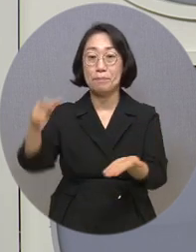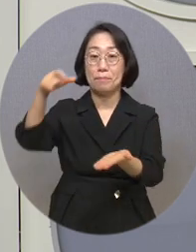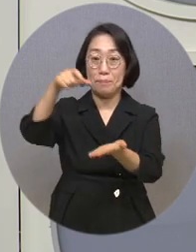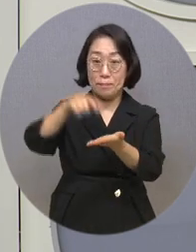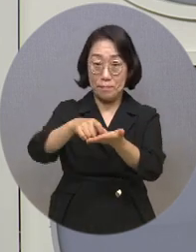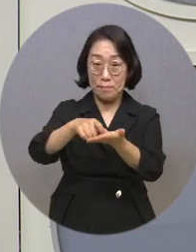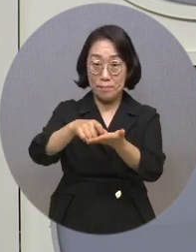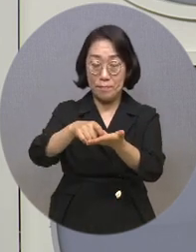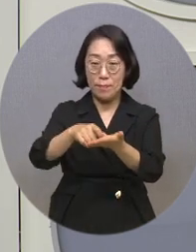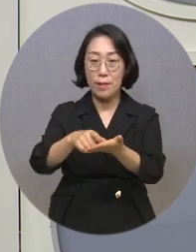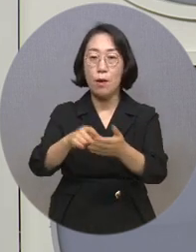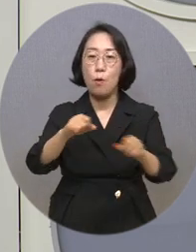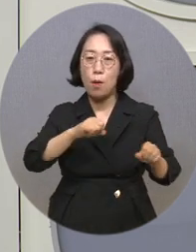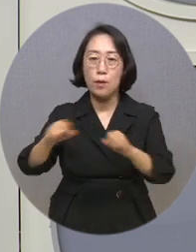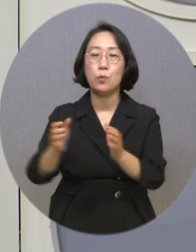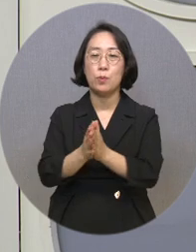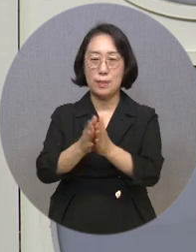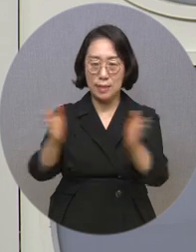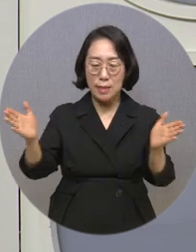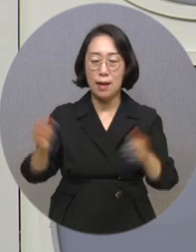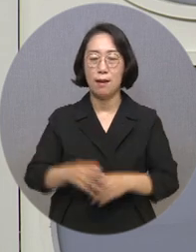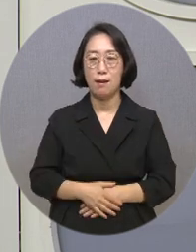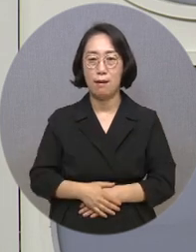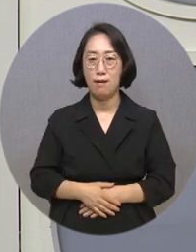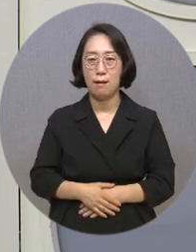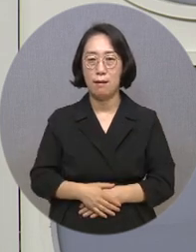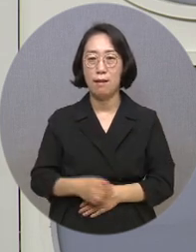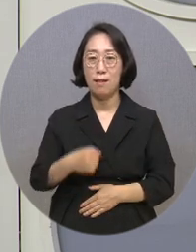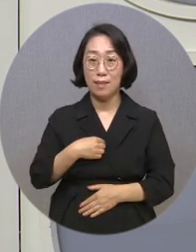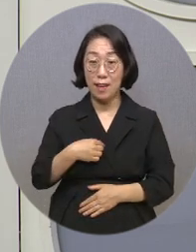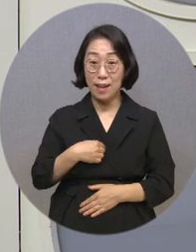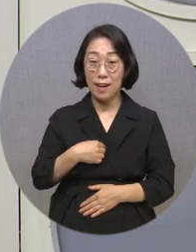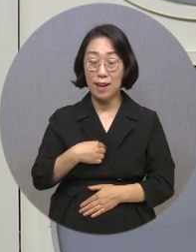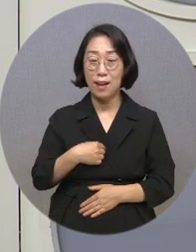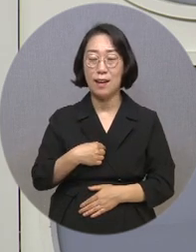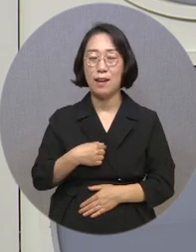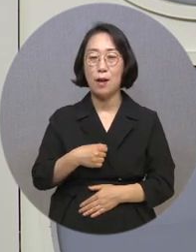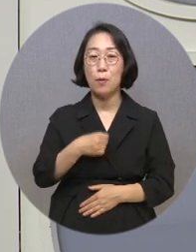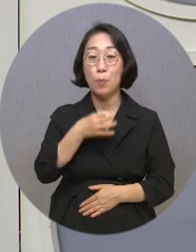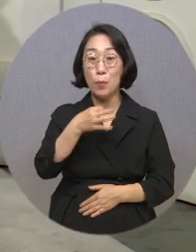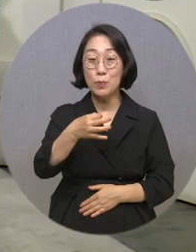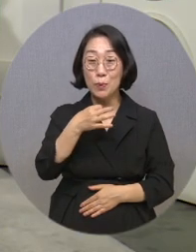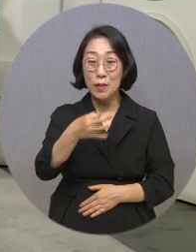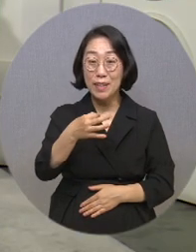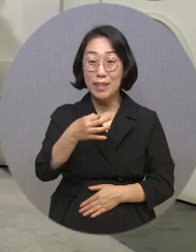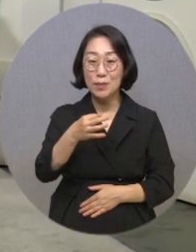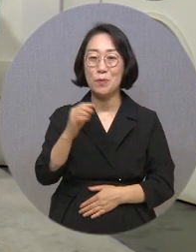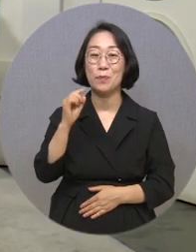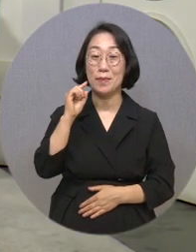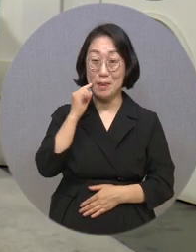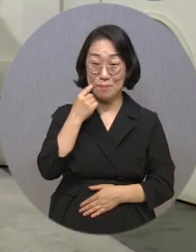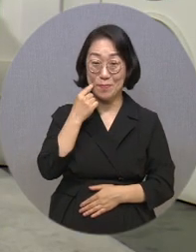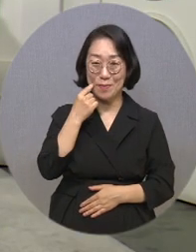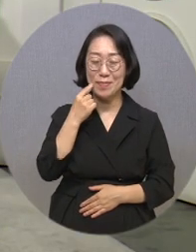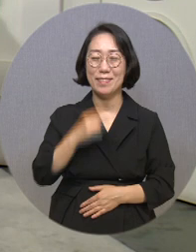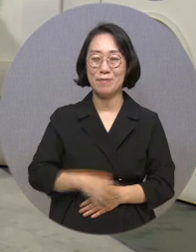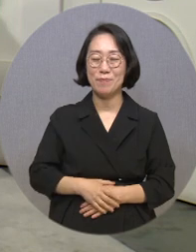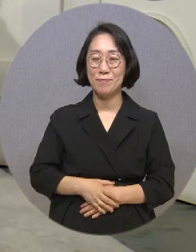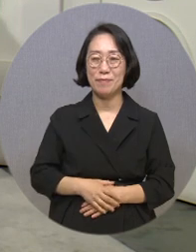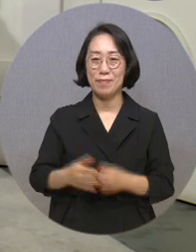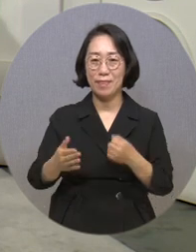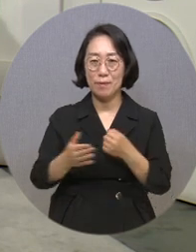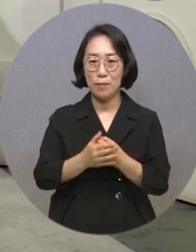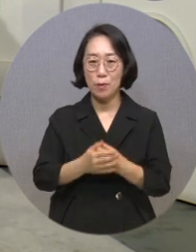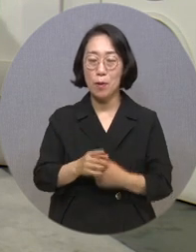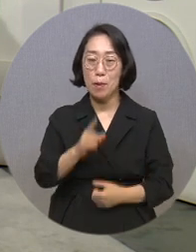수필가로 등단을 하고 근데 제가 이제 아나운서 출신이니까 목소리가 이쁘잖아요. 그렇죠. 지금도 예뻐요. 아, 근데 이제